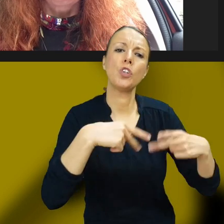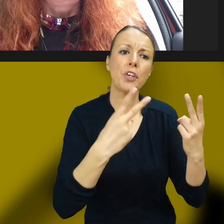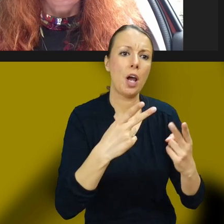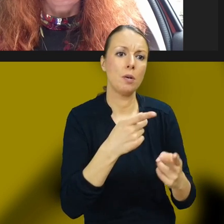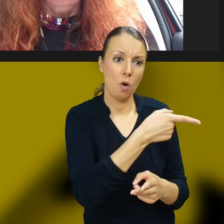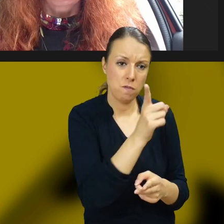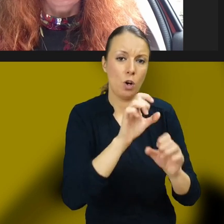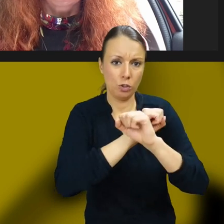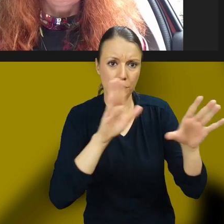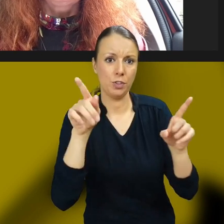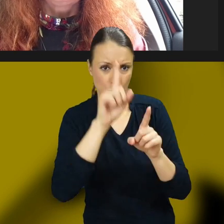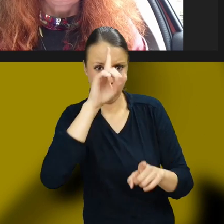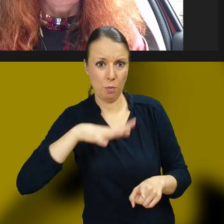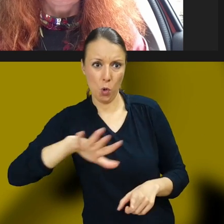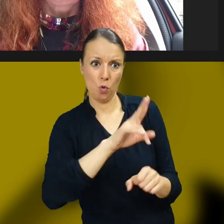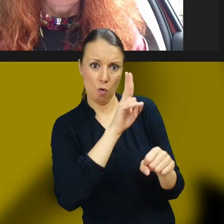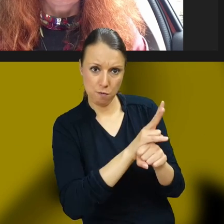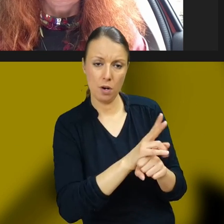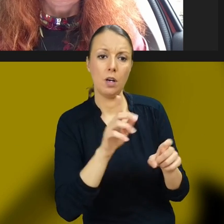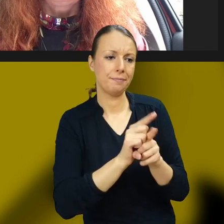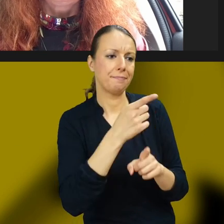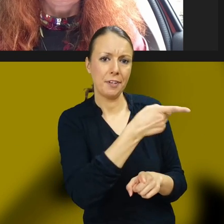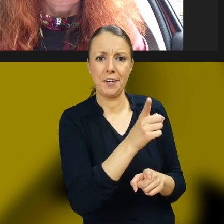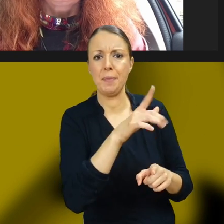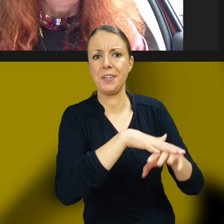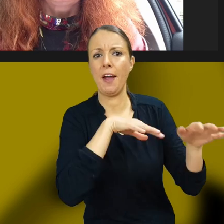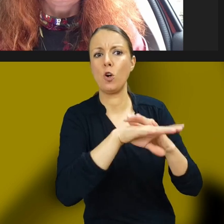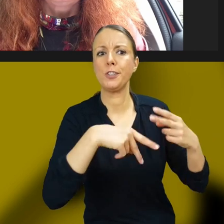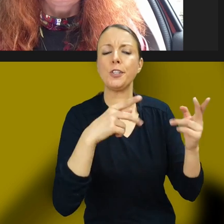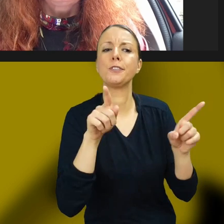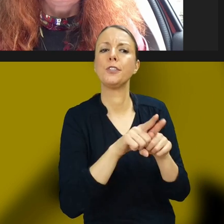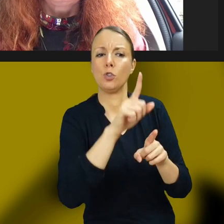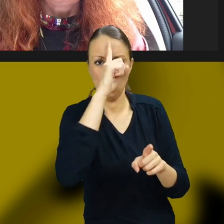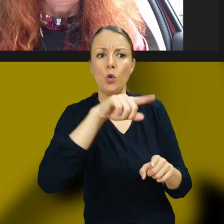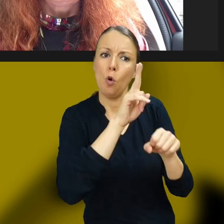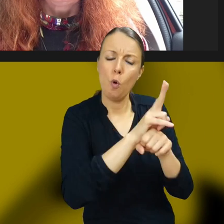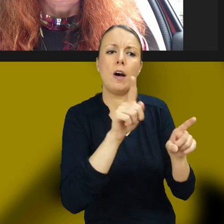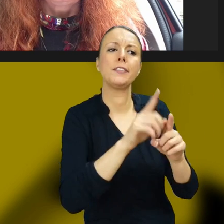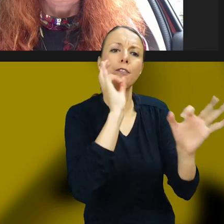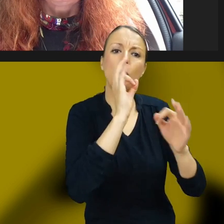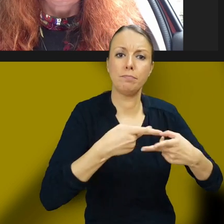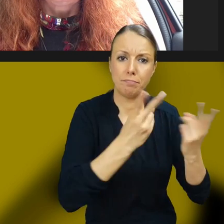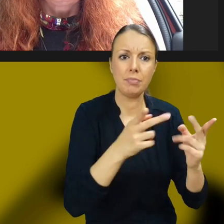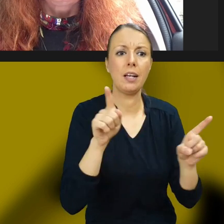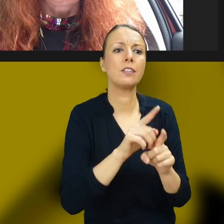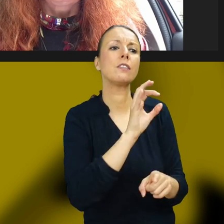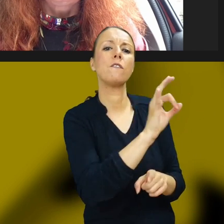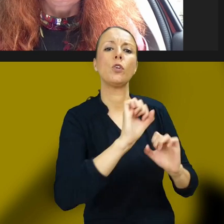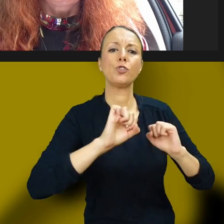zaufania społecznego i tymi, którzy komunikują informacje, ale też prowadzicie działalność komercyjną. I to trzeba otwarcie powiedzieć